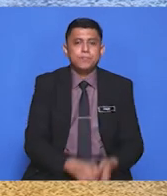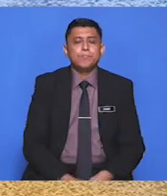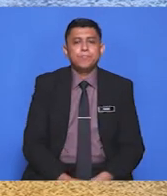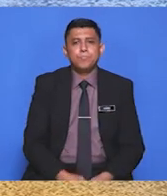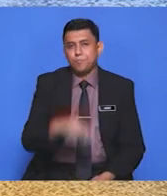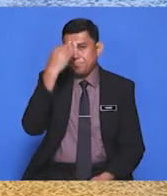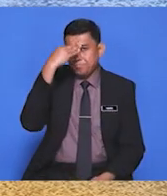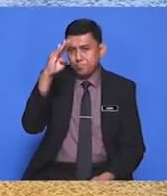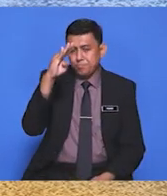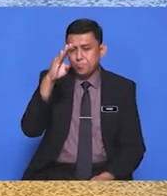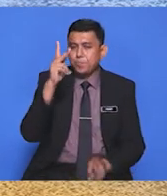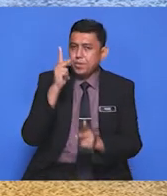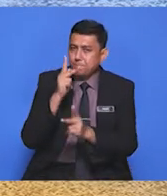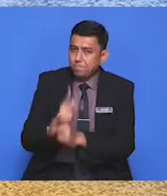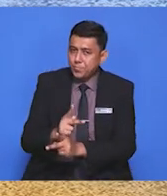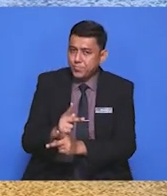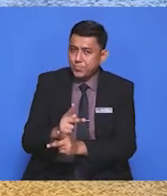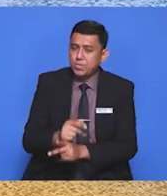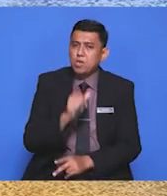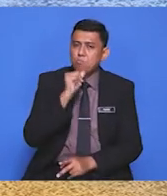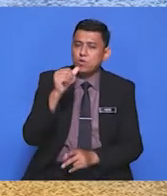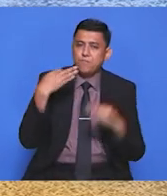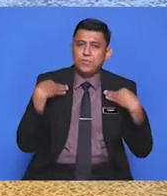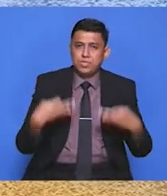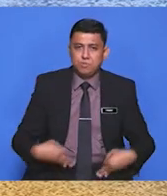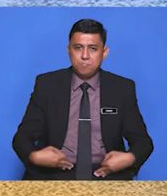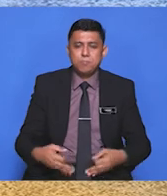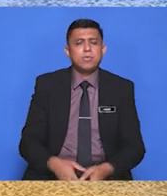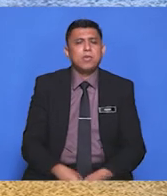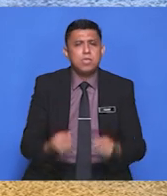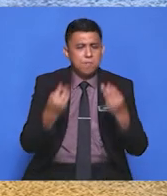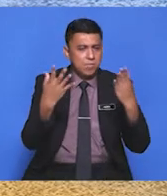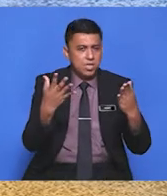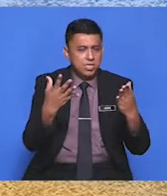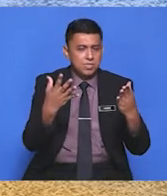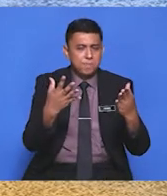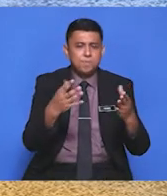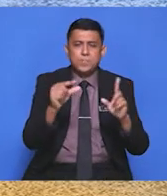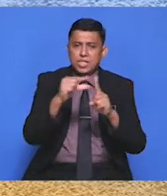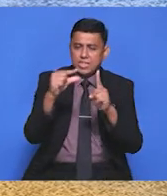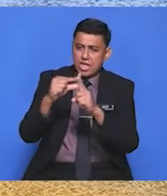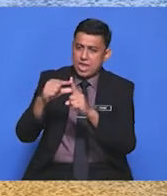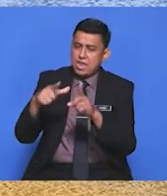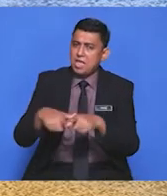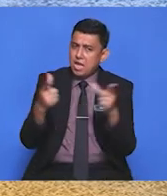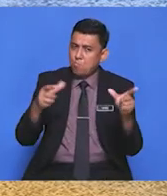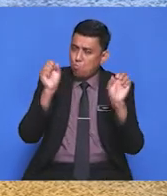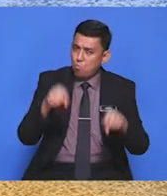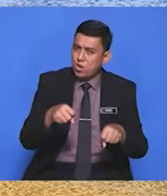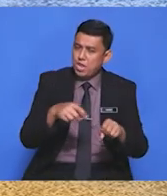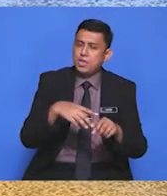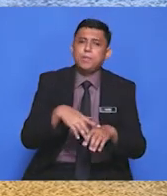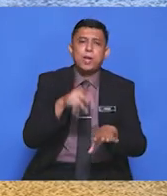Tetapi bagi produk perkhidmatan atau produk bukan fizikal, ada banyak istilah lain yang menunjukkan ia adalah